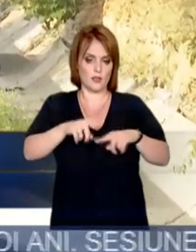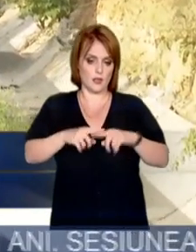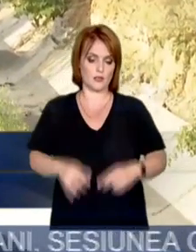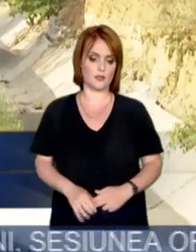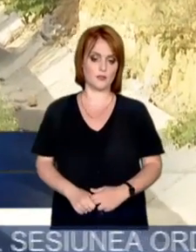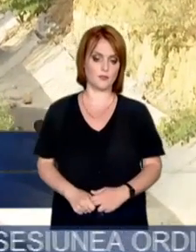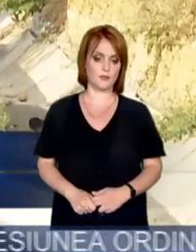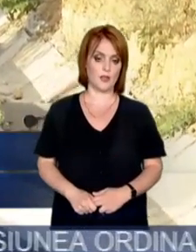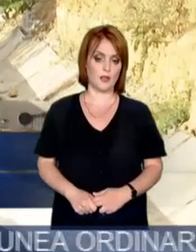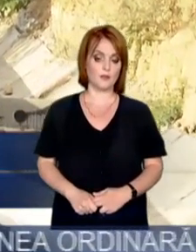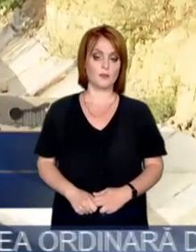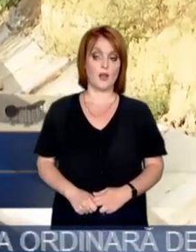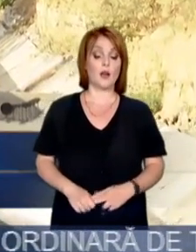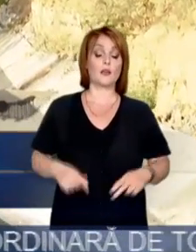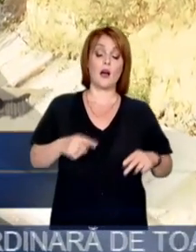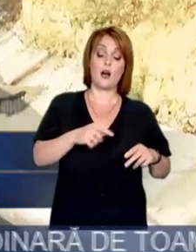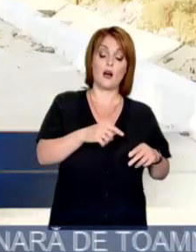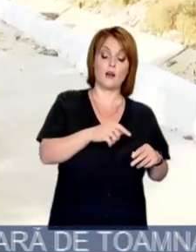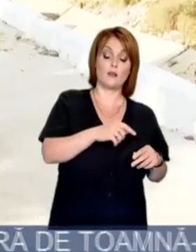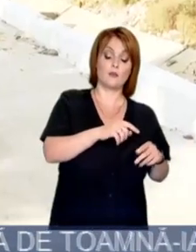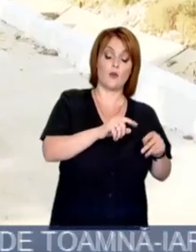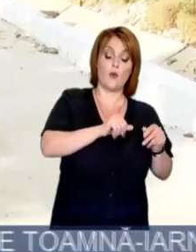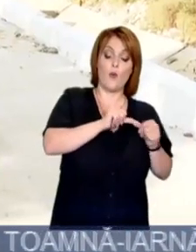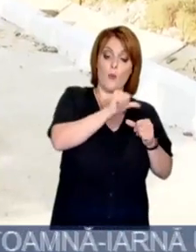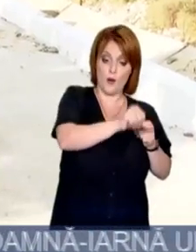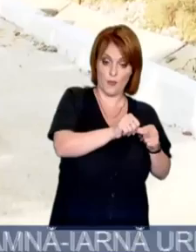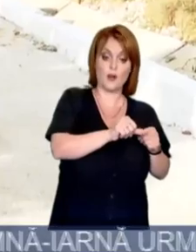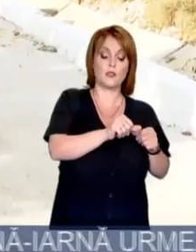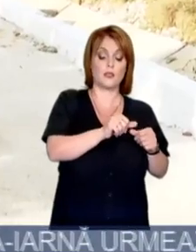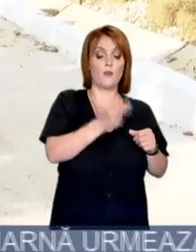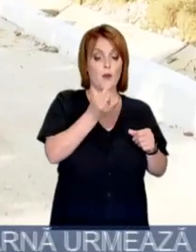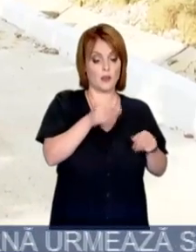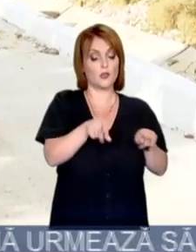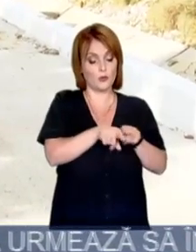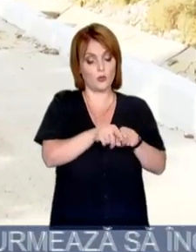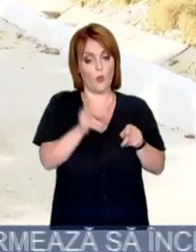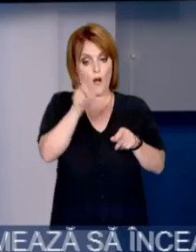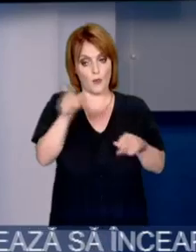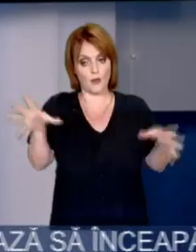Agricultură. Restul sumei a fost contribuția primăriei Scoreni și a locuitorilor satului.